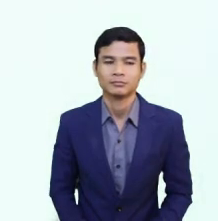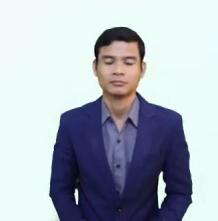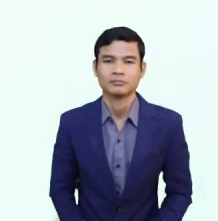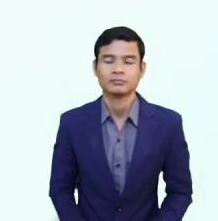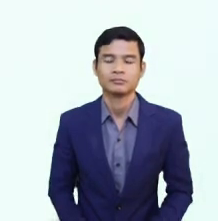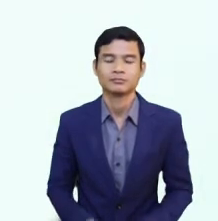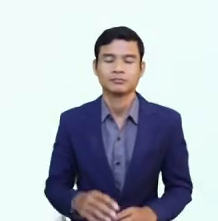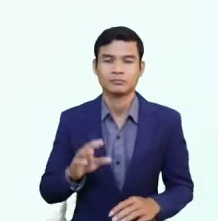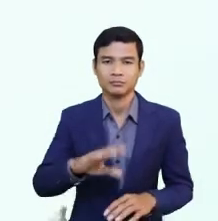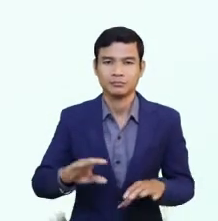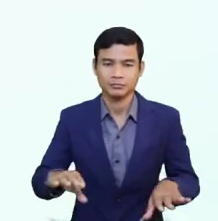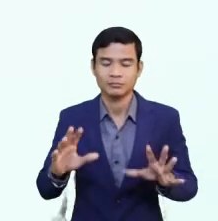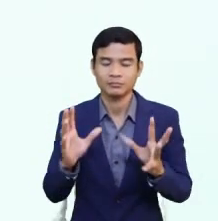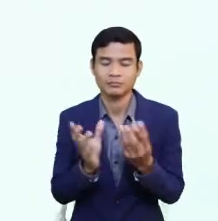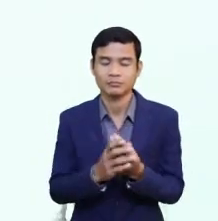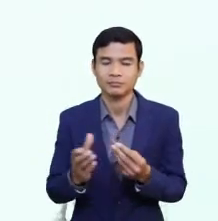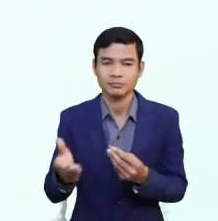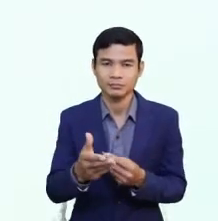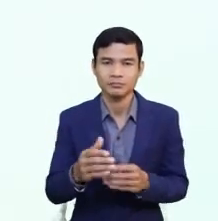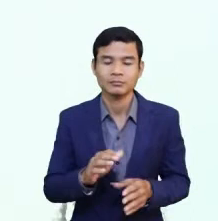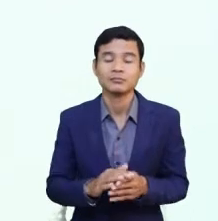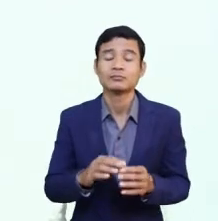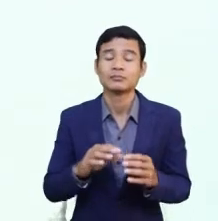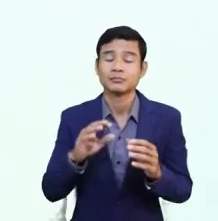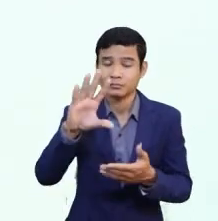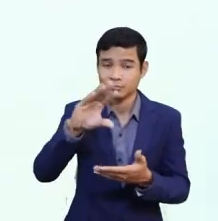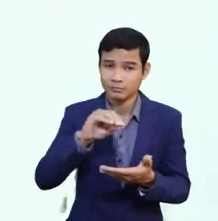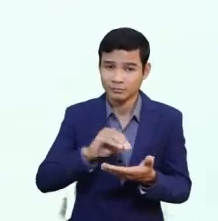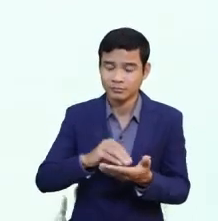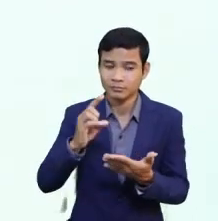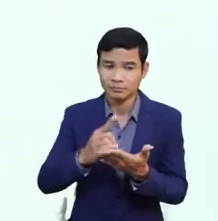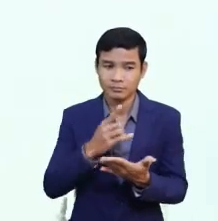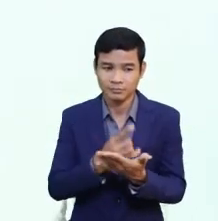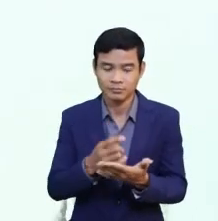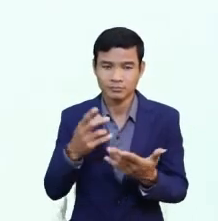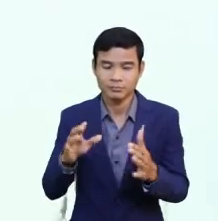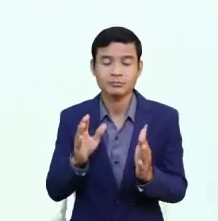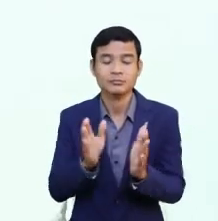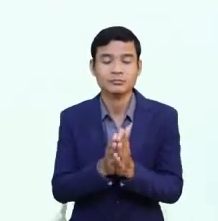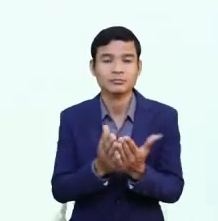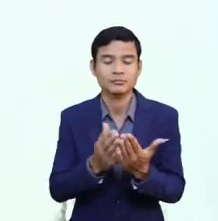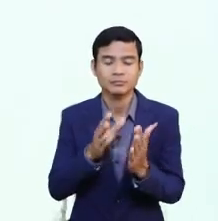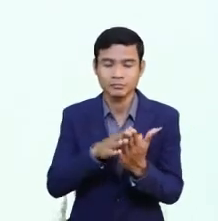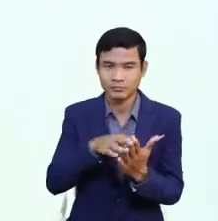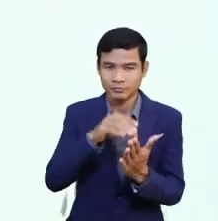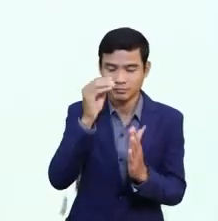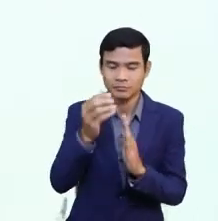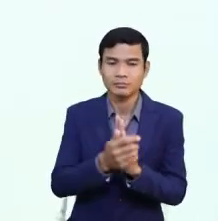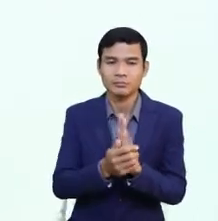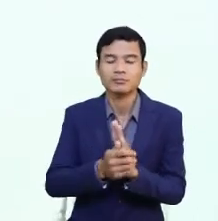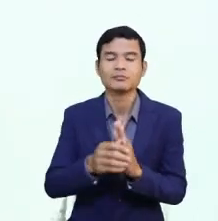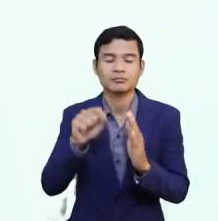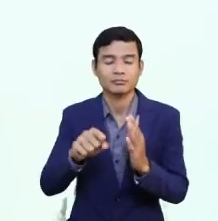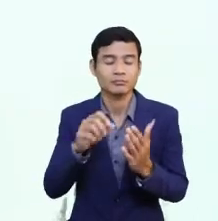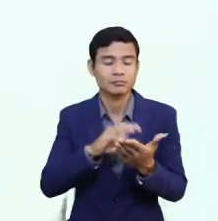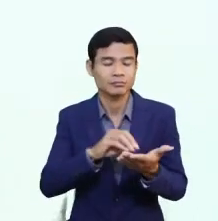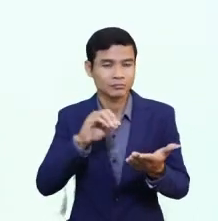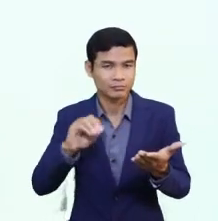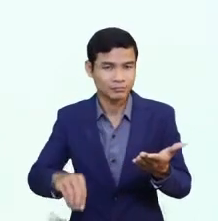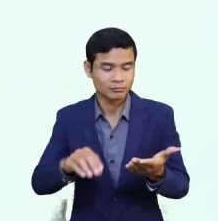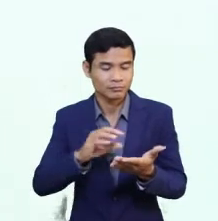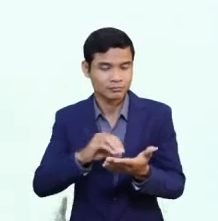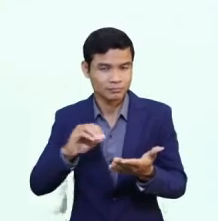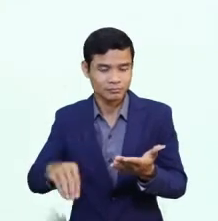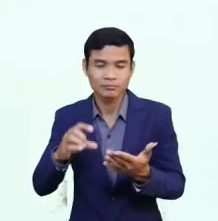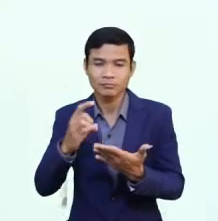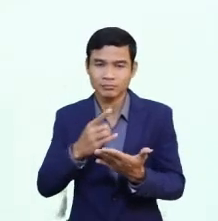chà con con tặng ác nè chà con ai cọt mê riêng chà bị khăn xếp hơi sạc xa cô rộ bà dương bàn nó con chà dương ai chăm lo